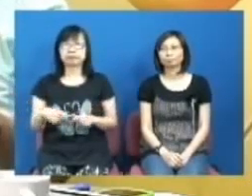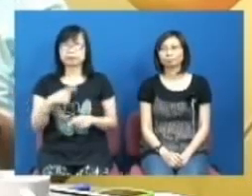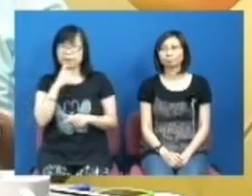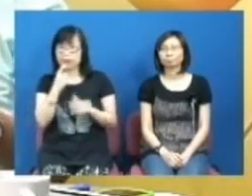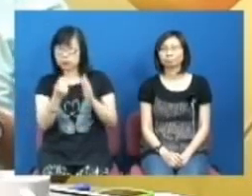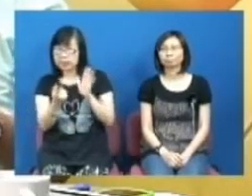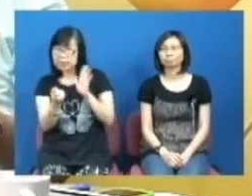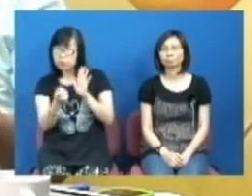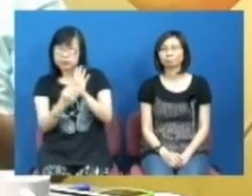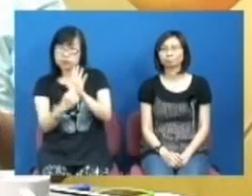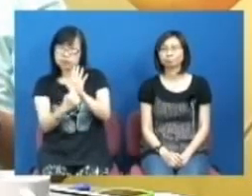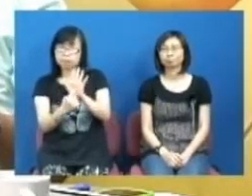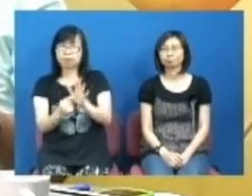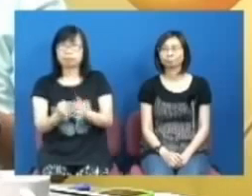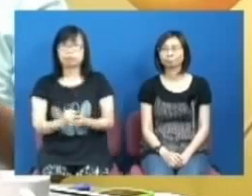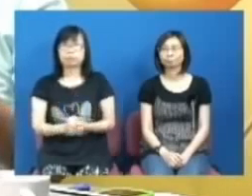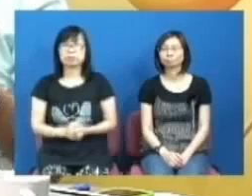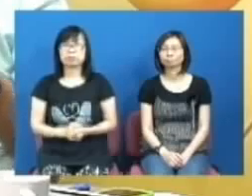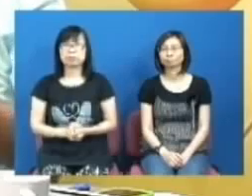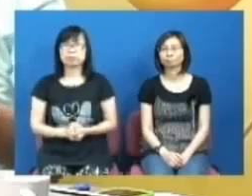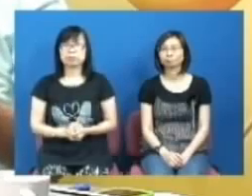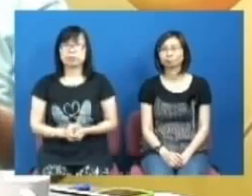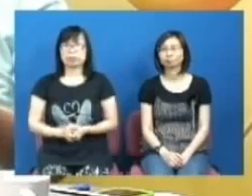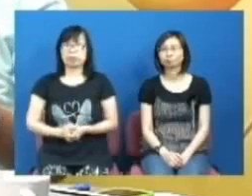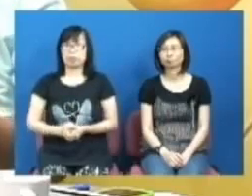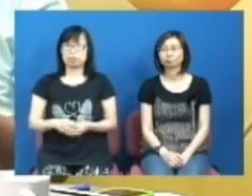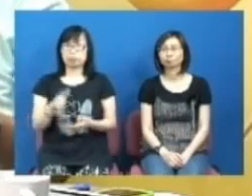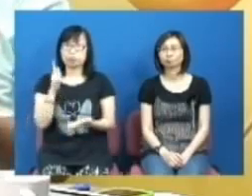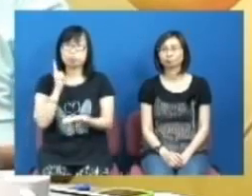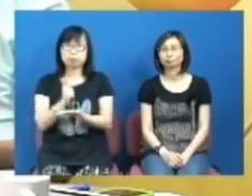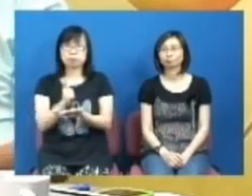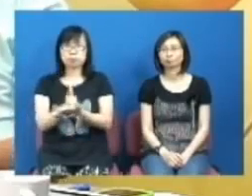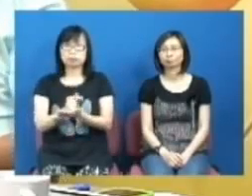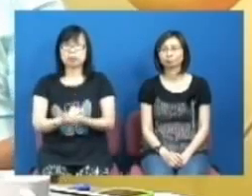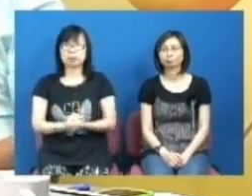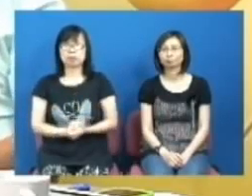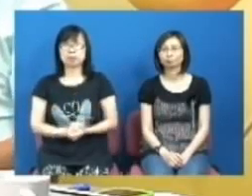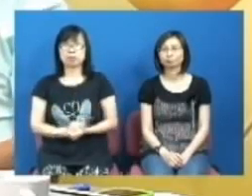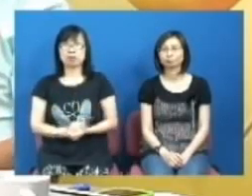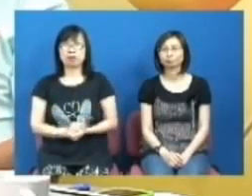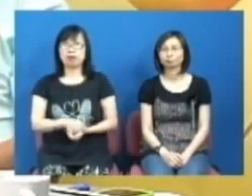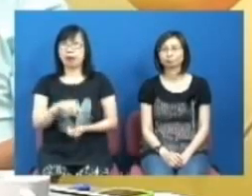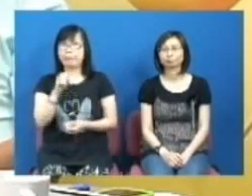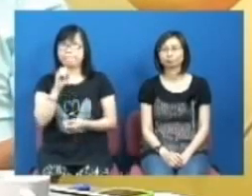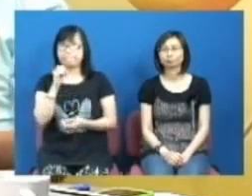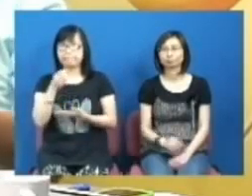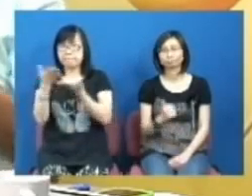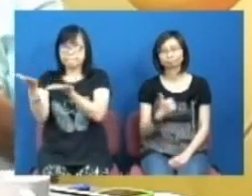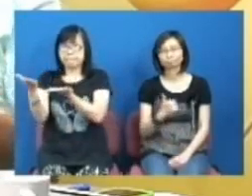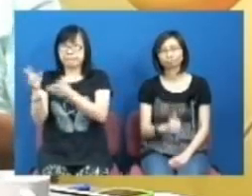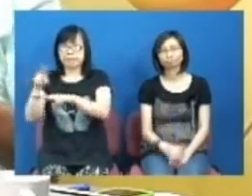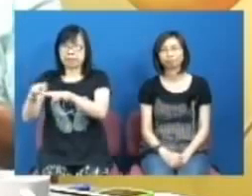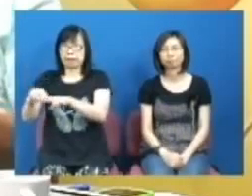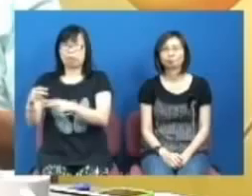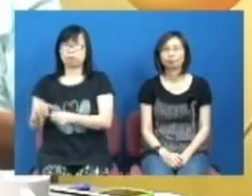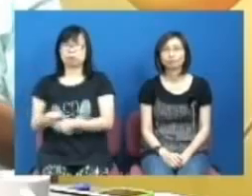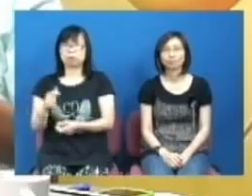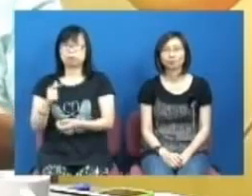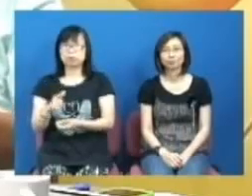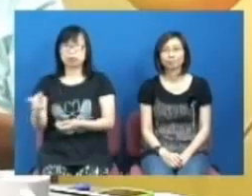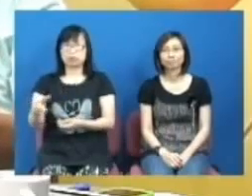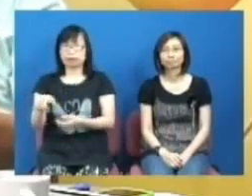範作用之外，其實喺最關鍵嘅時候，我哋嘅製作係對即係大陸是有用的嘛，所以其實共產黨亦都